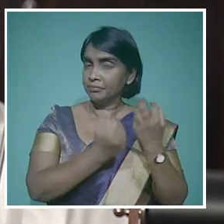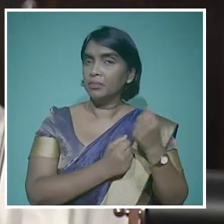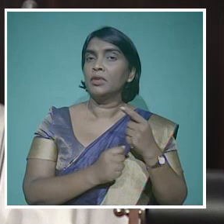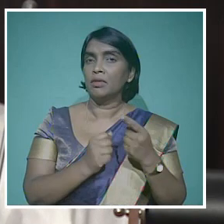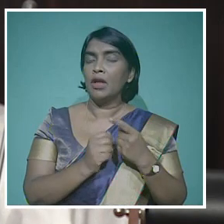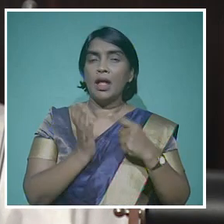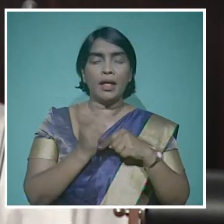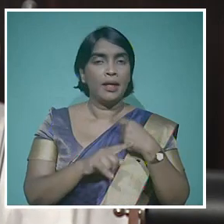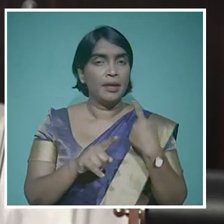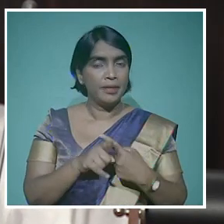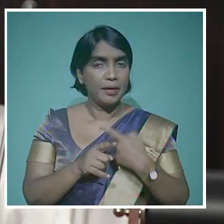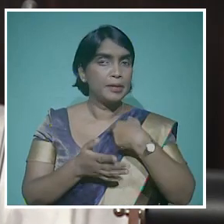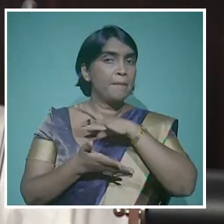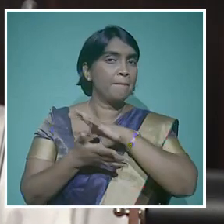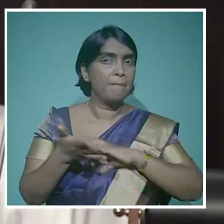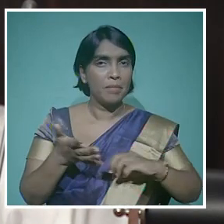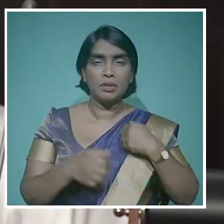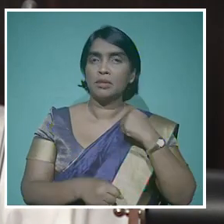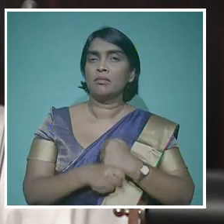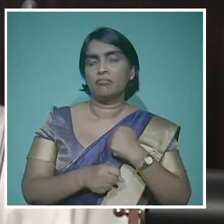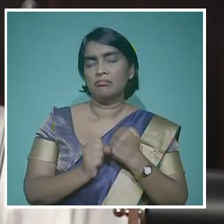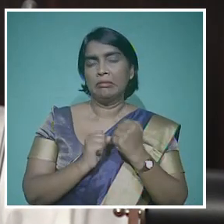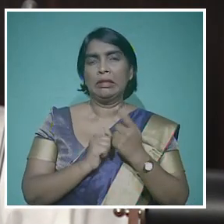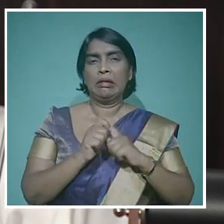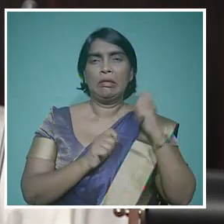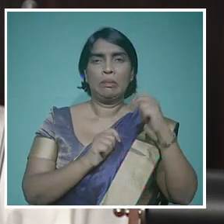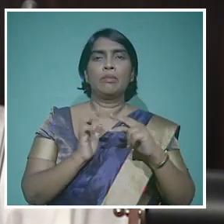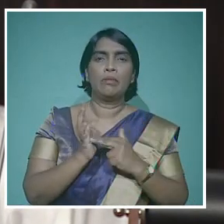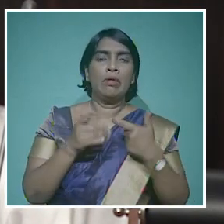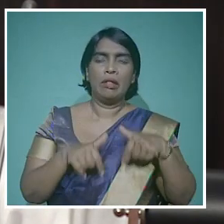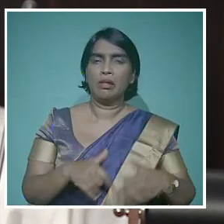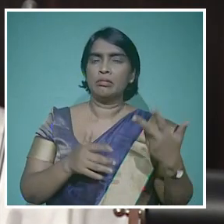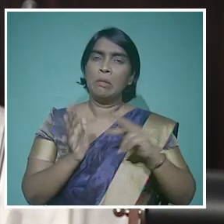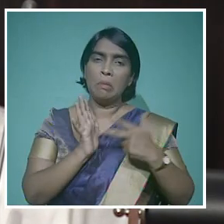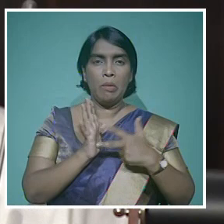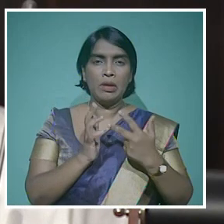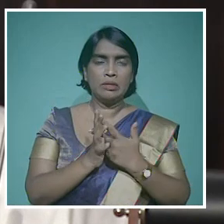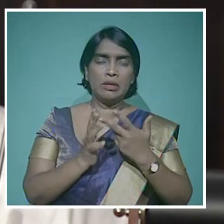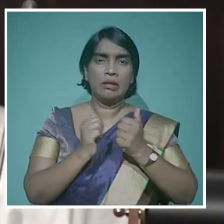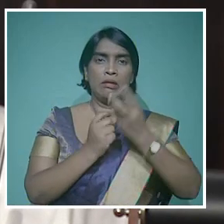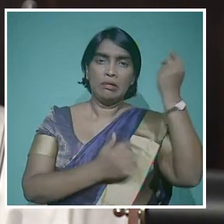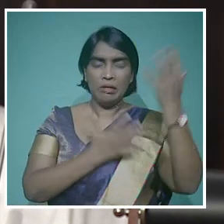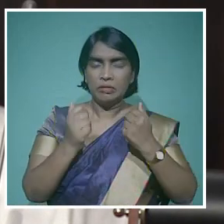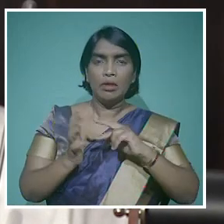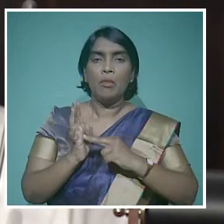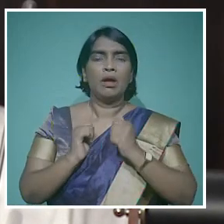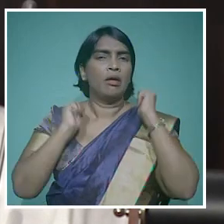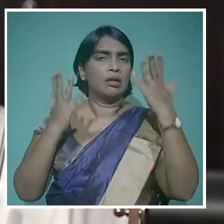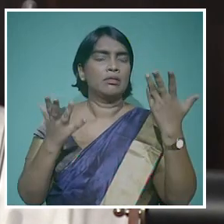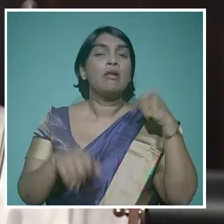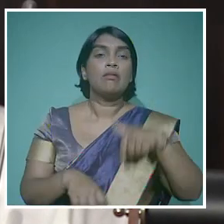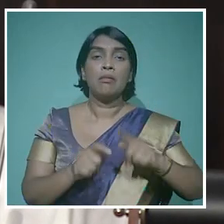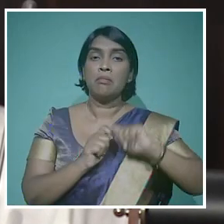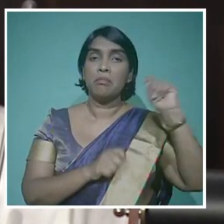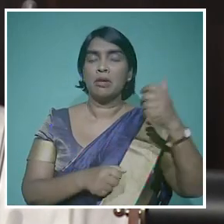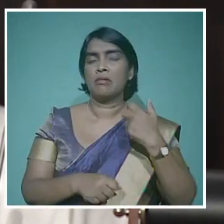ලබන බදු ආදායම යොදා ගැනීමට රජයට සිදු වෙනවා. මේකයි අන්තිමට සිදු වෙන හුඟක් ව්‍යාකෘති පිළිබඳ. ඒ හේතුවෙන් රජය විසින් දැන් මුහුණ